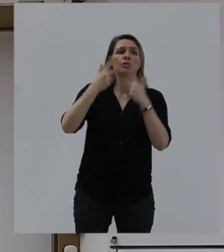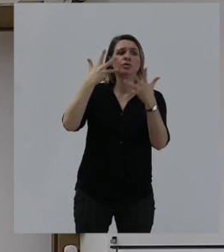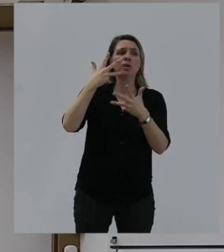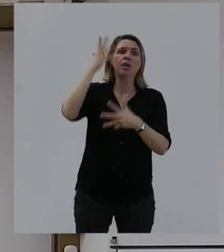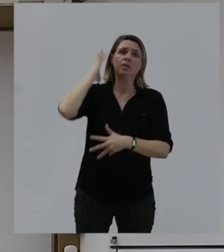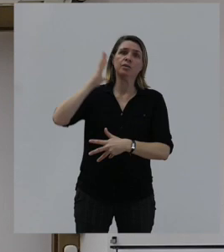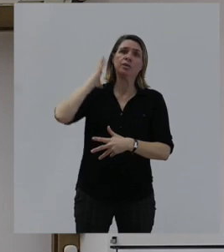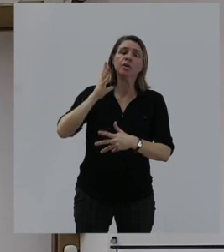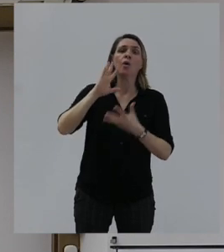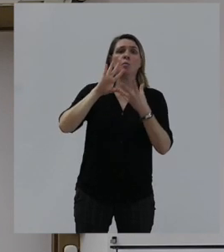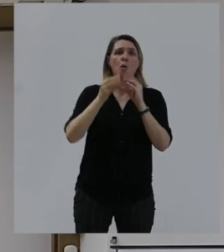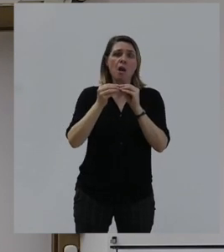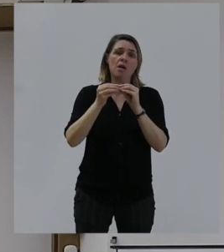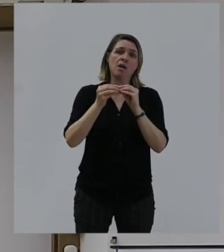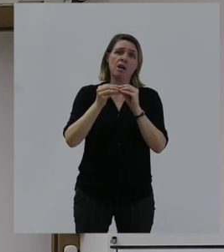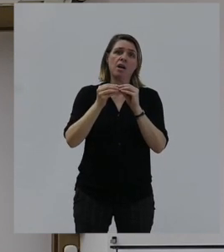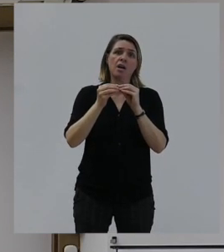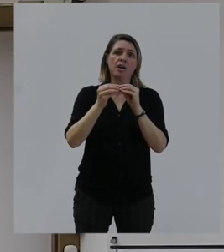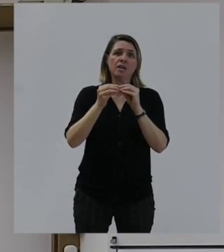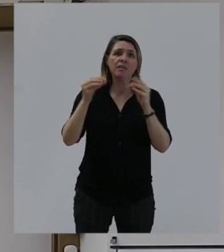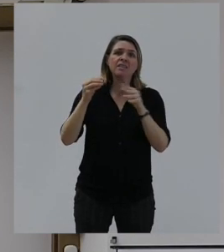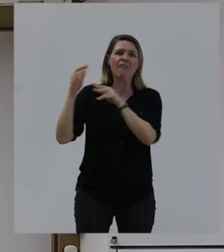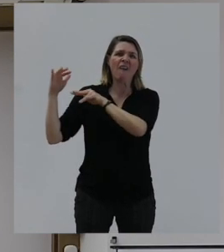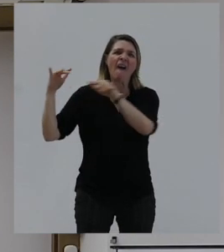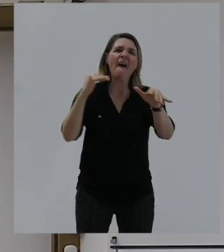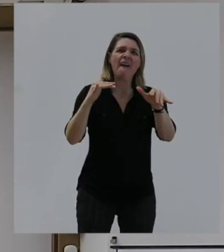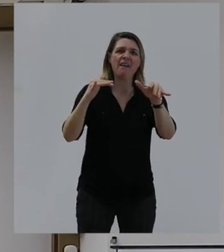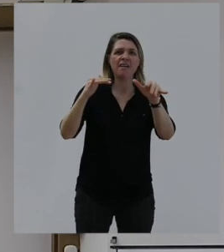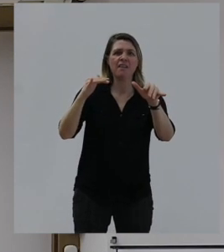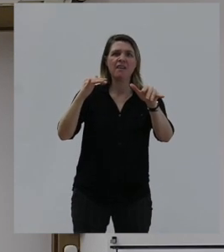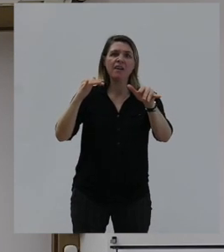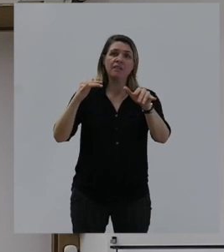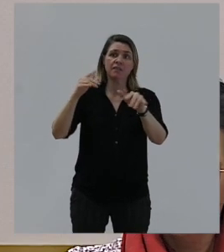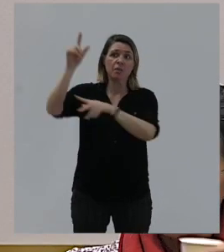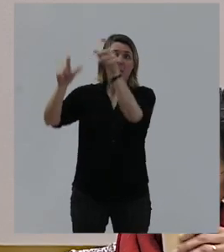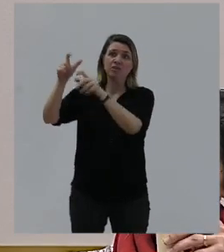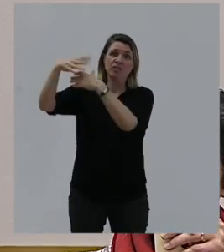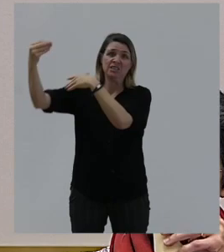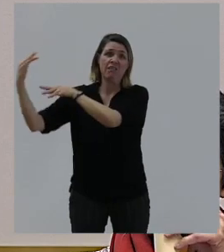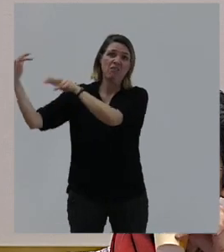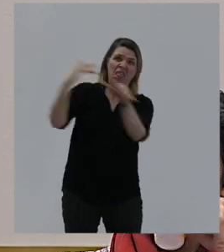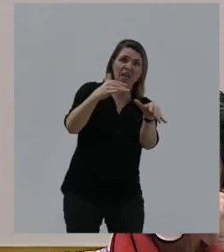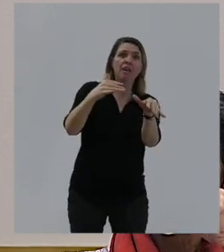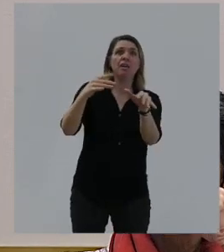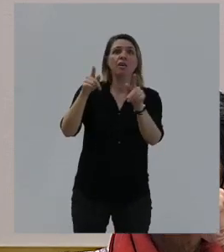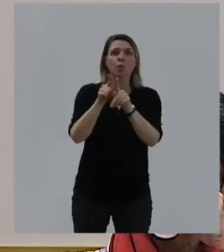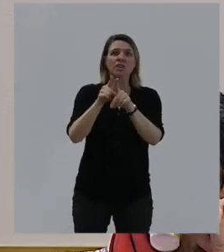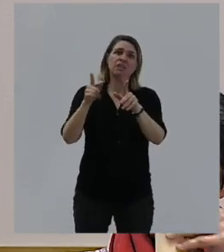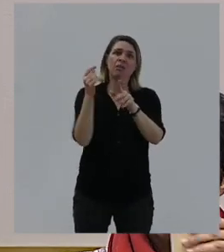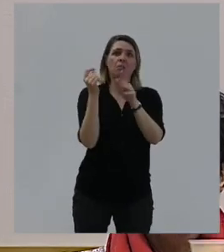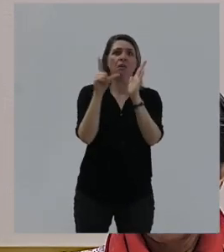problématiques liées à des envahissements de notre campus et également des